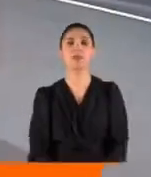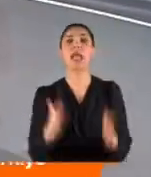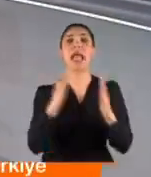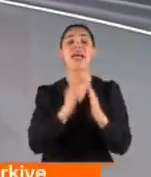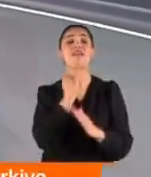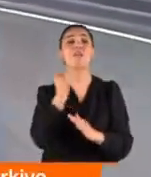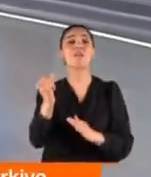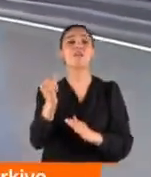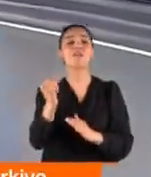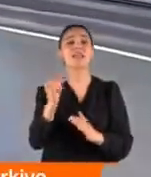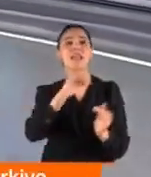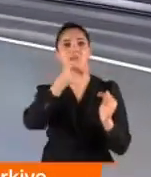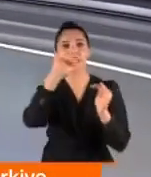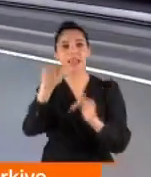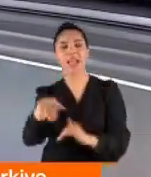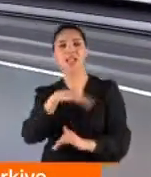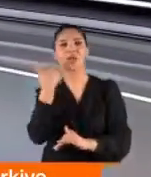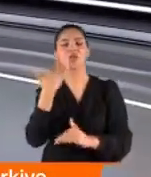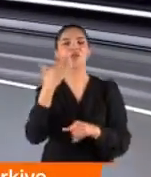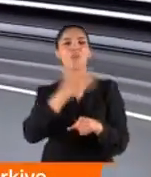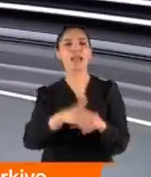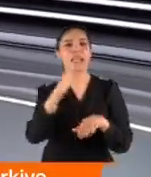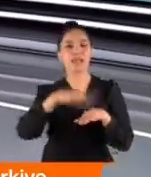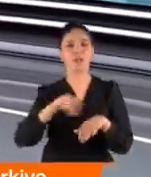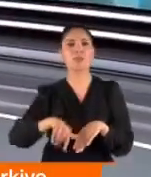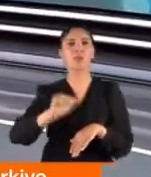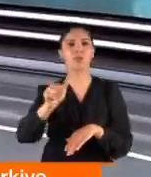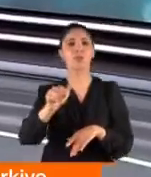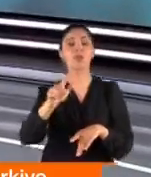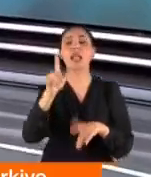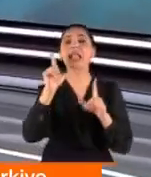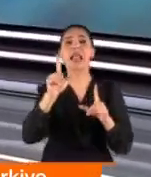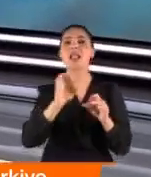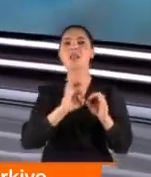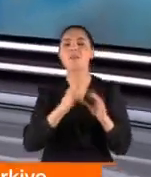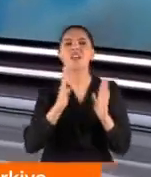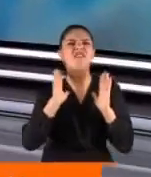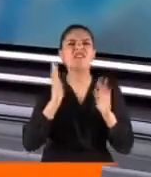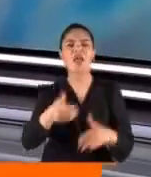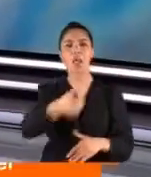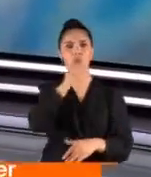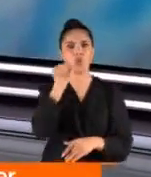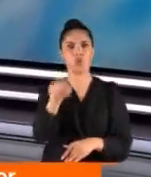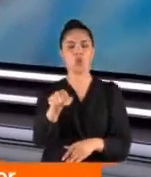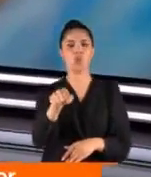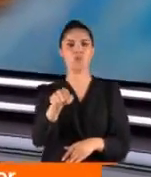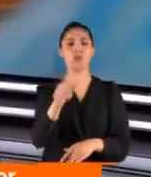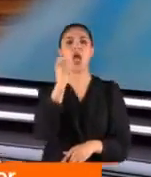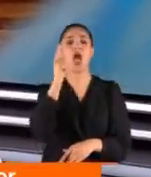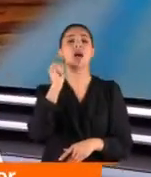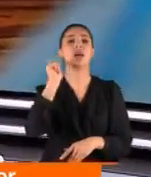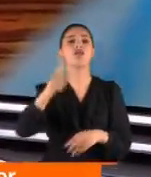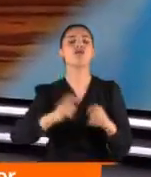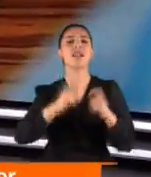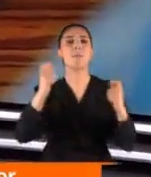Evlerde misafirlerin ağırlandığı, kurban kesimlerinin yapıldığı bu günlerde suya çok ihtiyaç duyuyoruz malum. Ancak Ankara